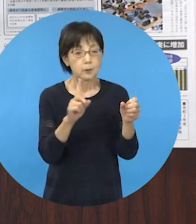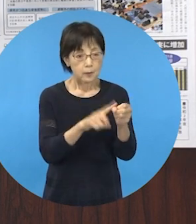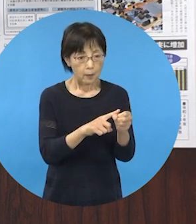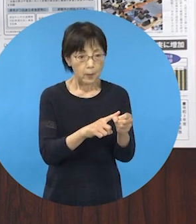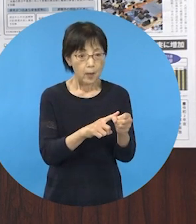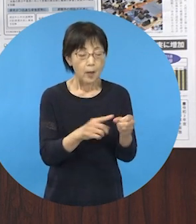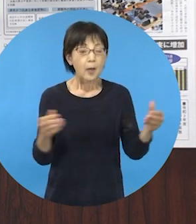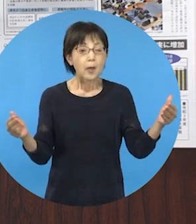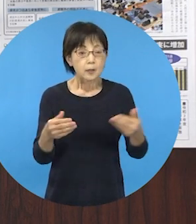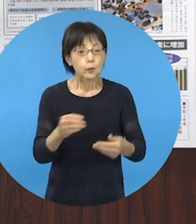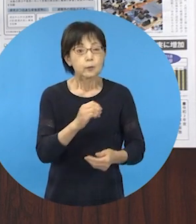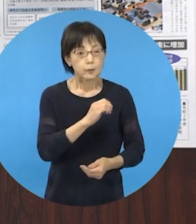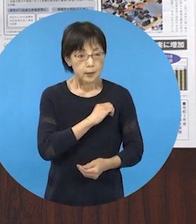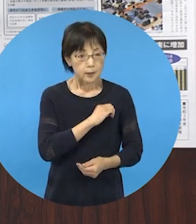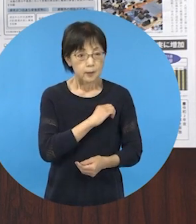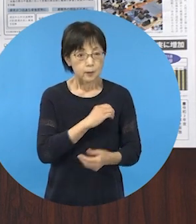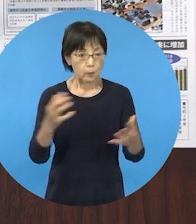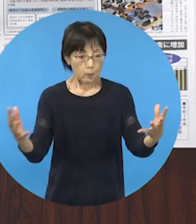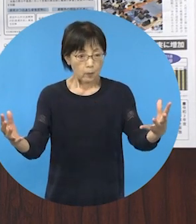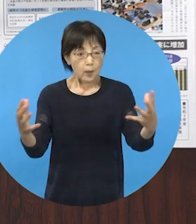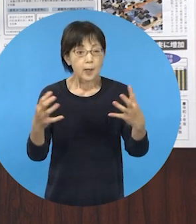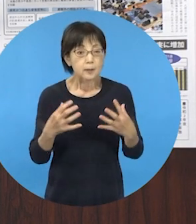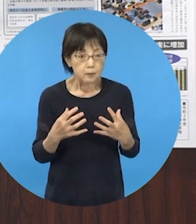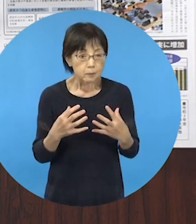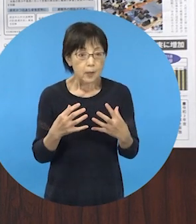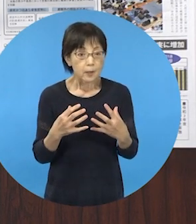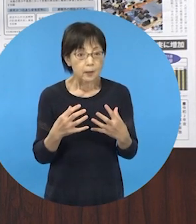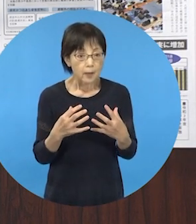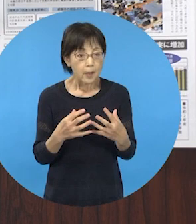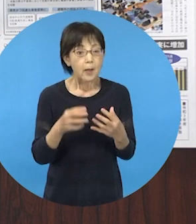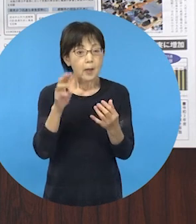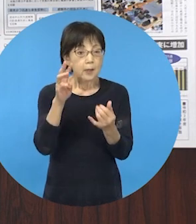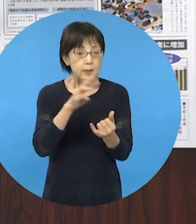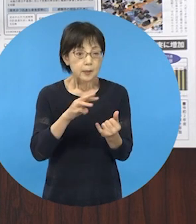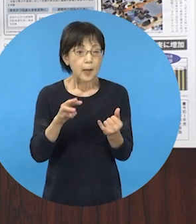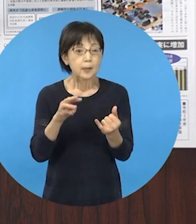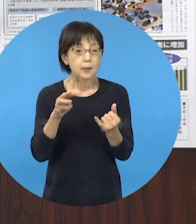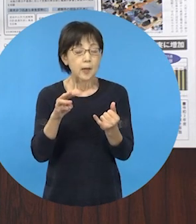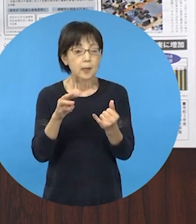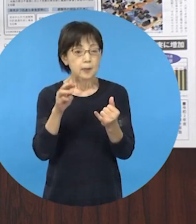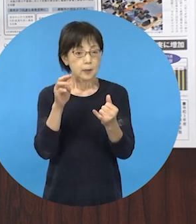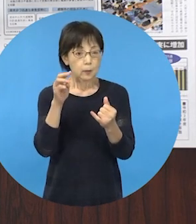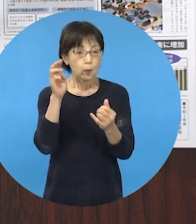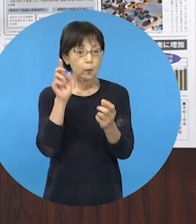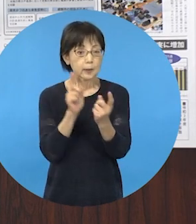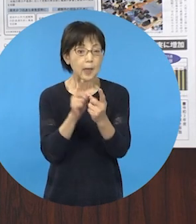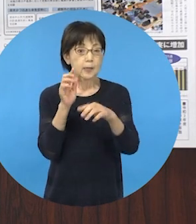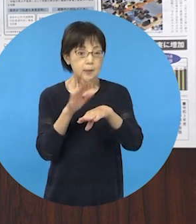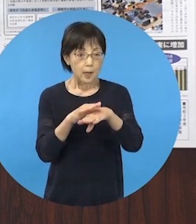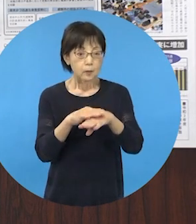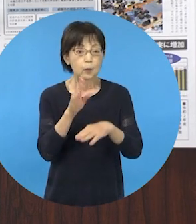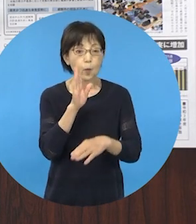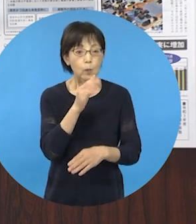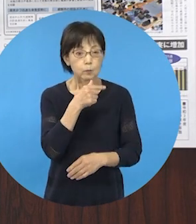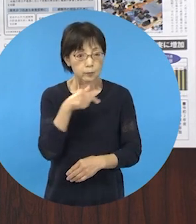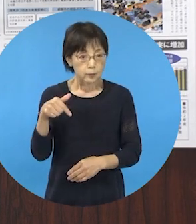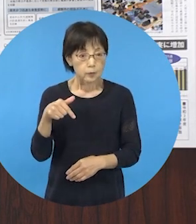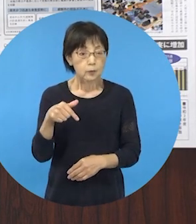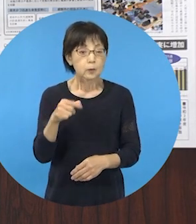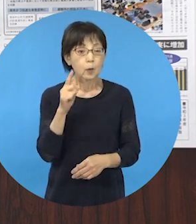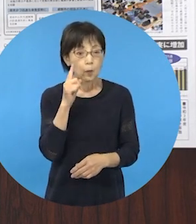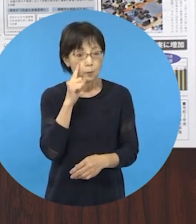の非常参集体制や災害対策本部の運営についても大きく見直しを行いました。